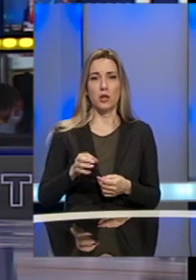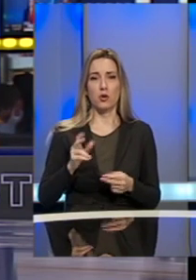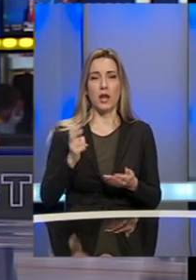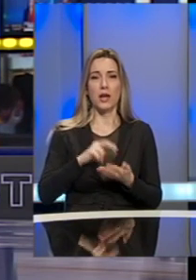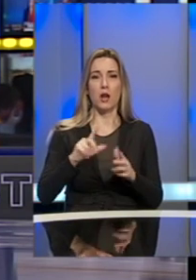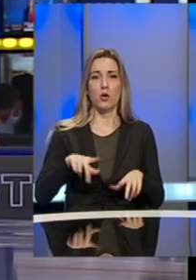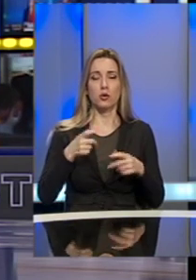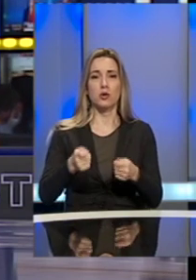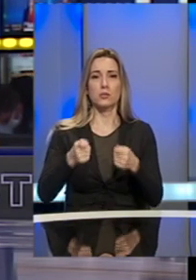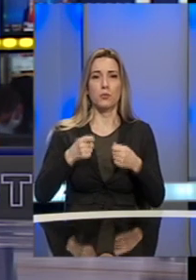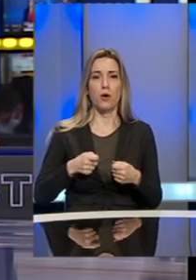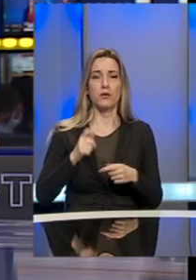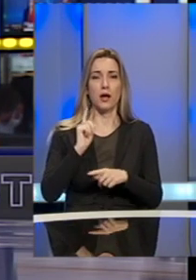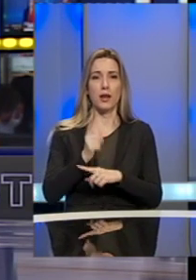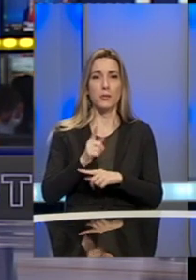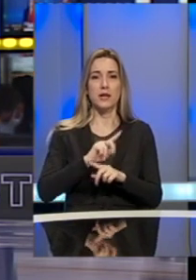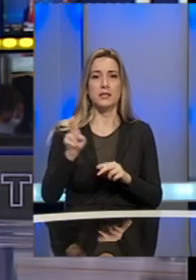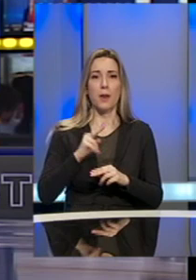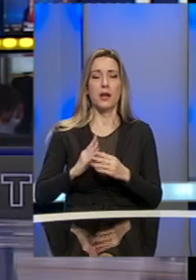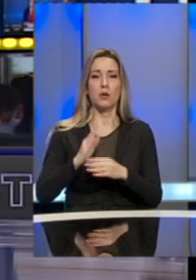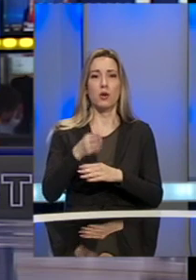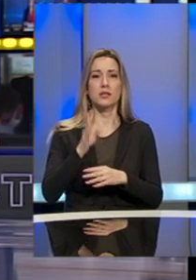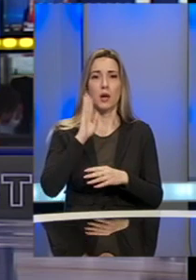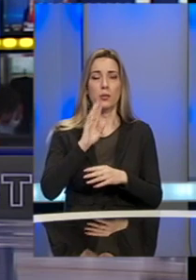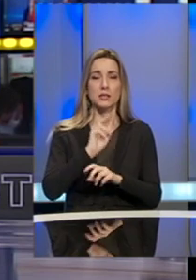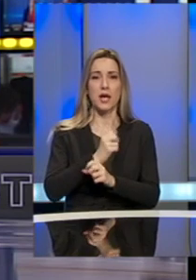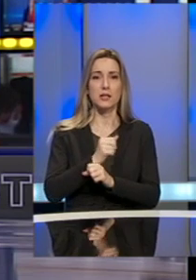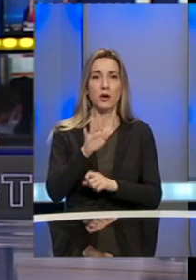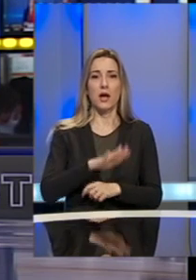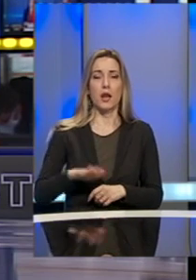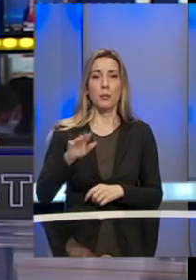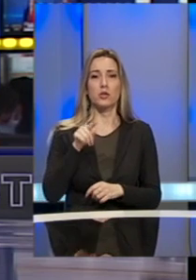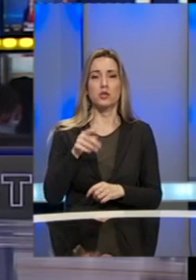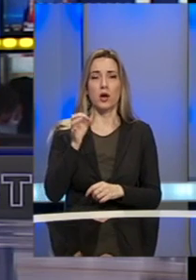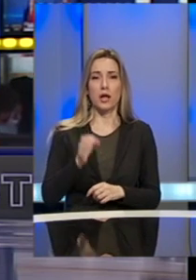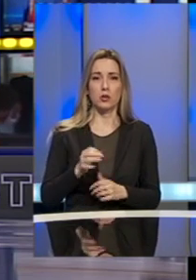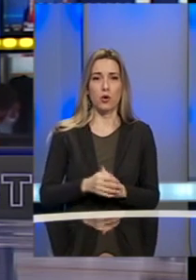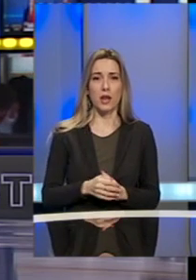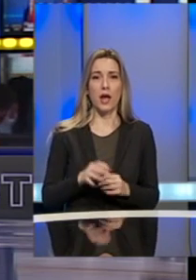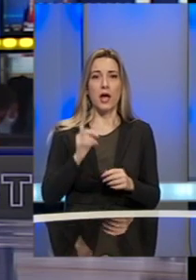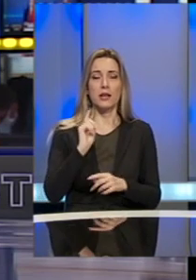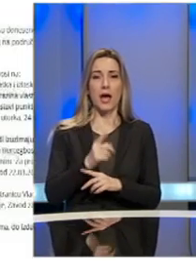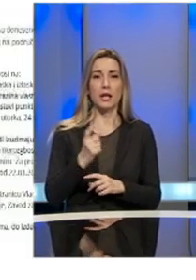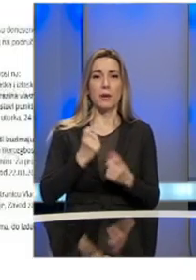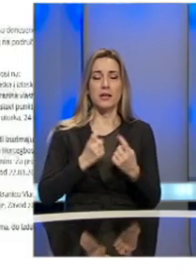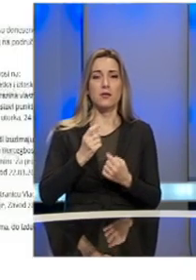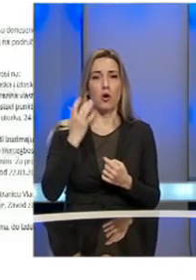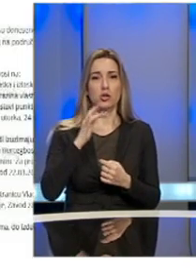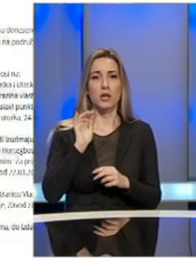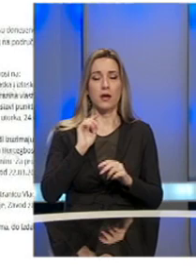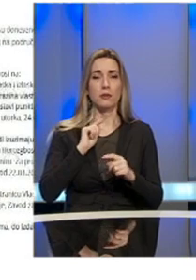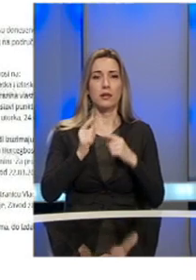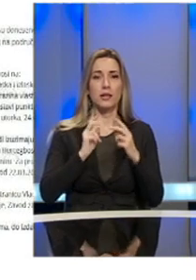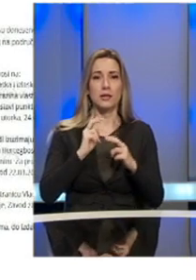jutros povukao je naredbu o zabrani ulaska državljanima Bosne i Hercegovine na područje tog kantona. Naredba je izazvala oštre kritike